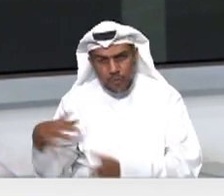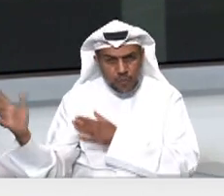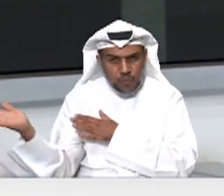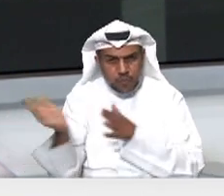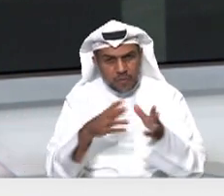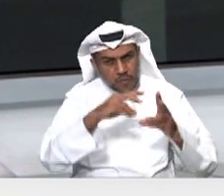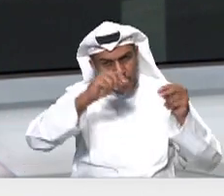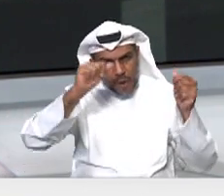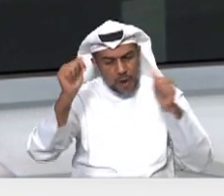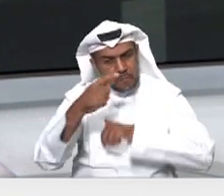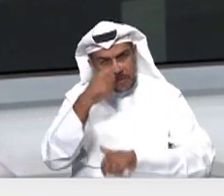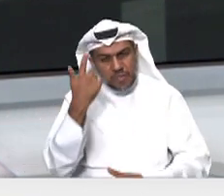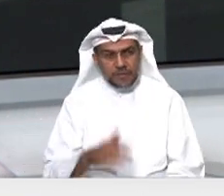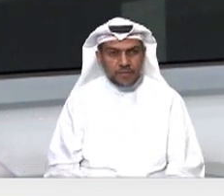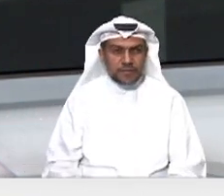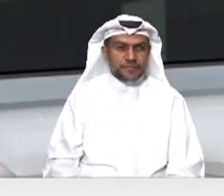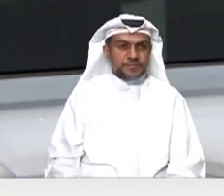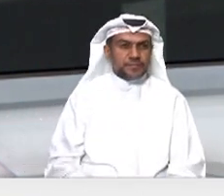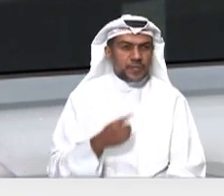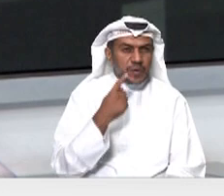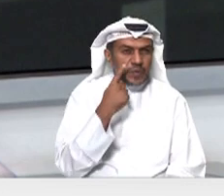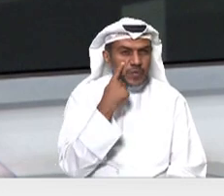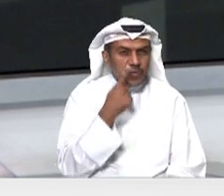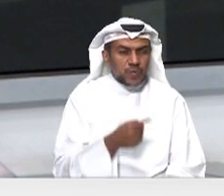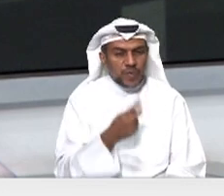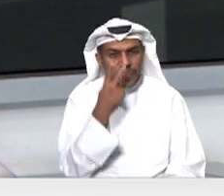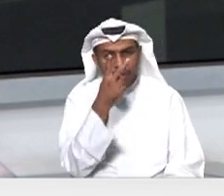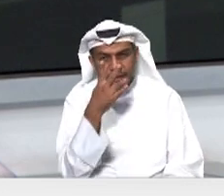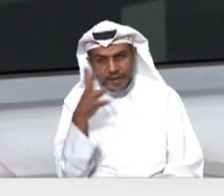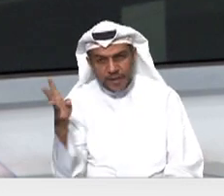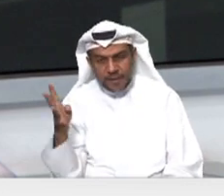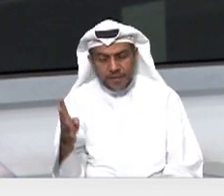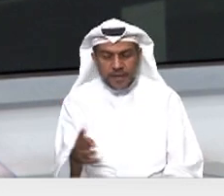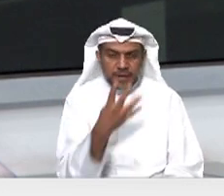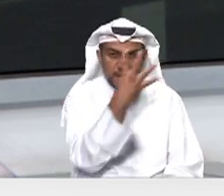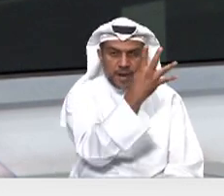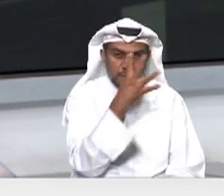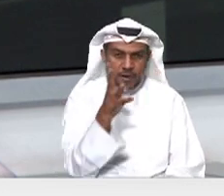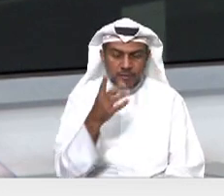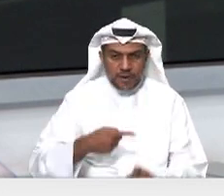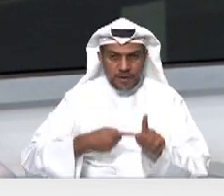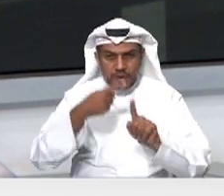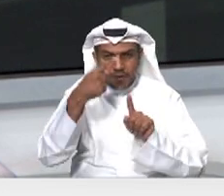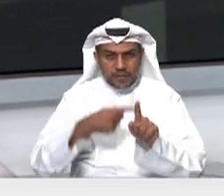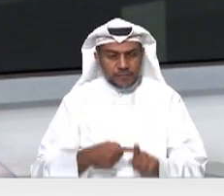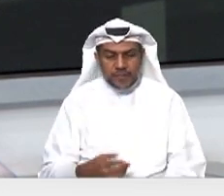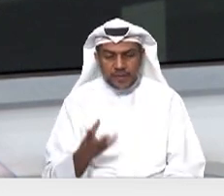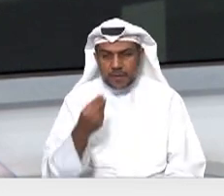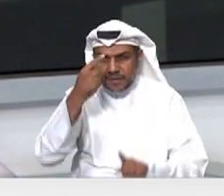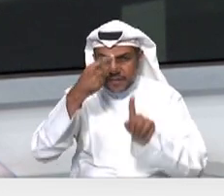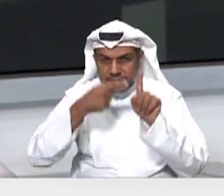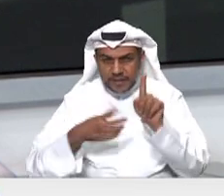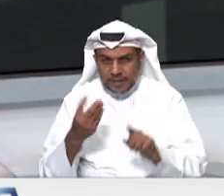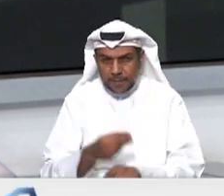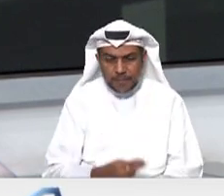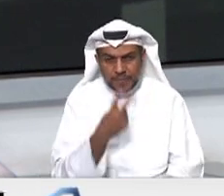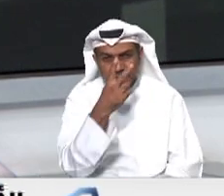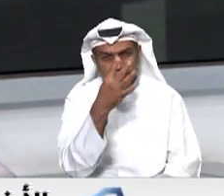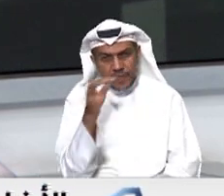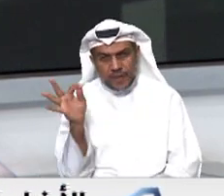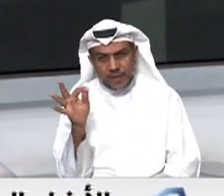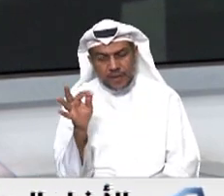المتوقعه هنا في مدينه الكويت ما بين 42 الى ال 44 درجه مئويه بالنسبه للصغرى متفاته ما بين